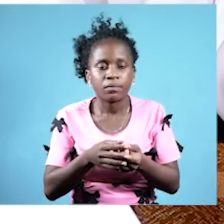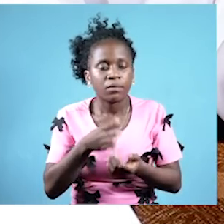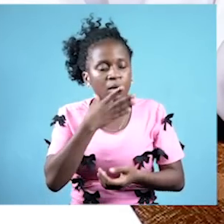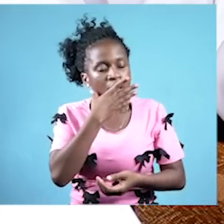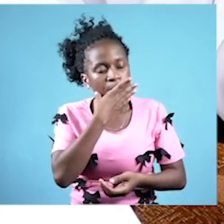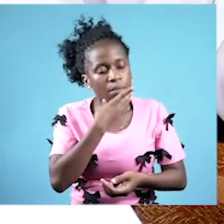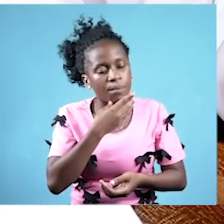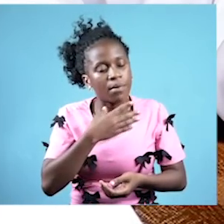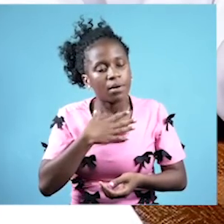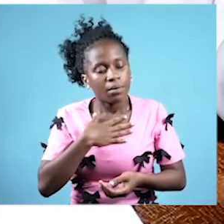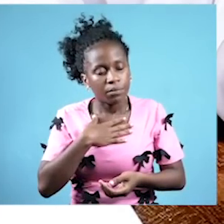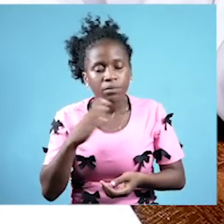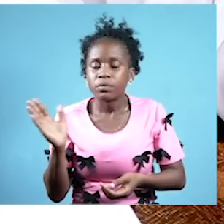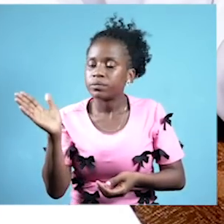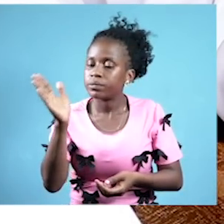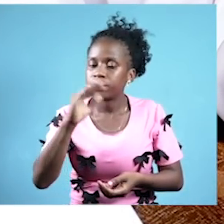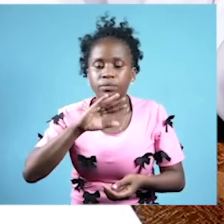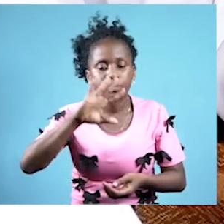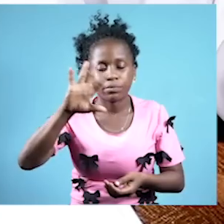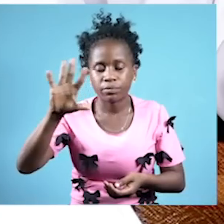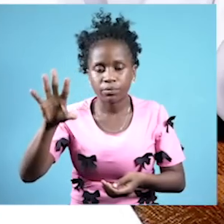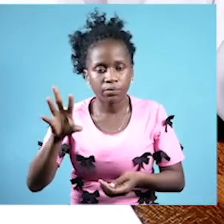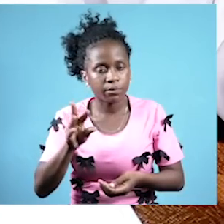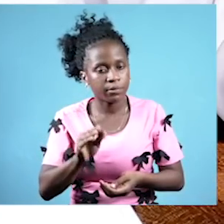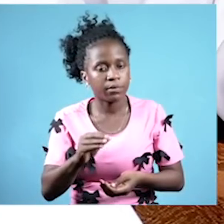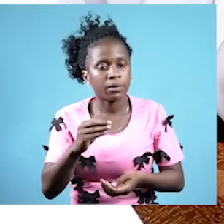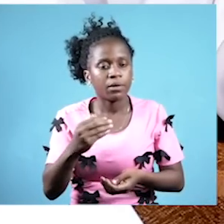mzee wangu siku zote alikuwa ananiambia kwamba